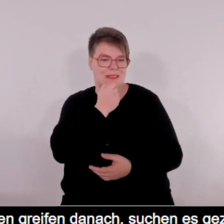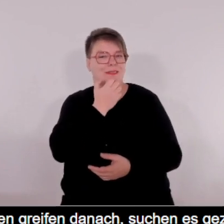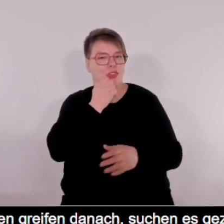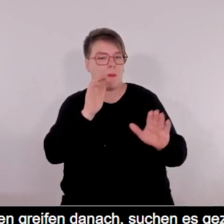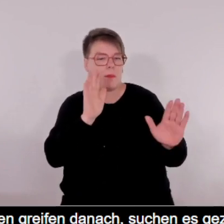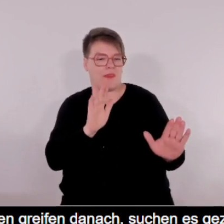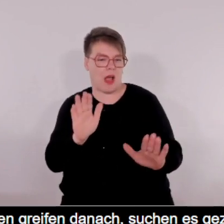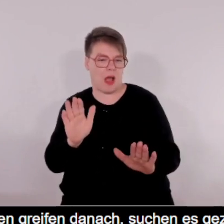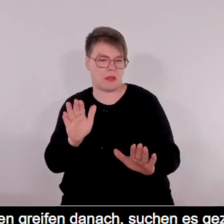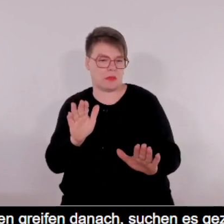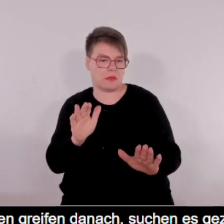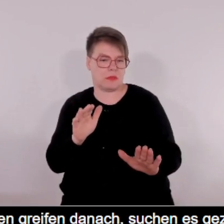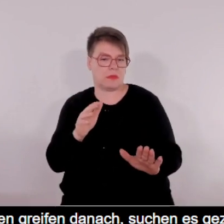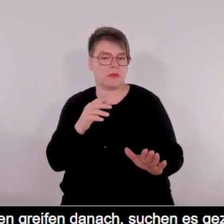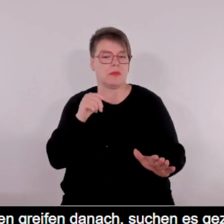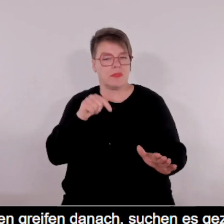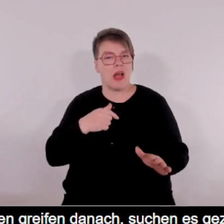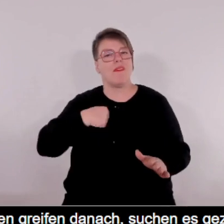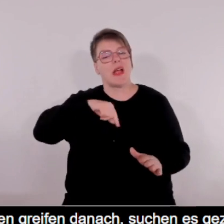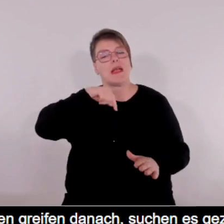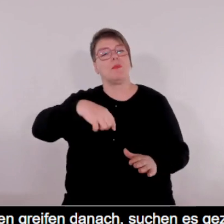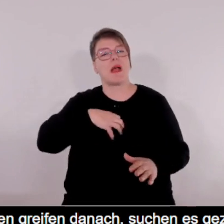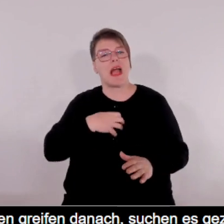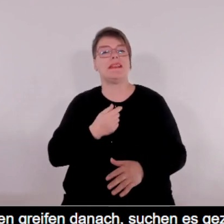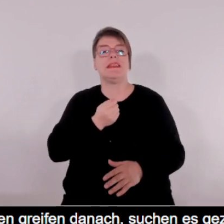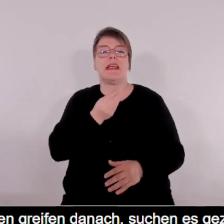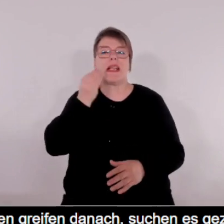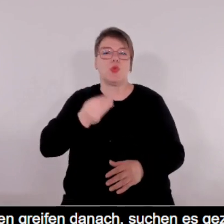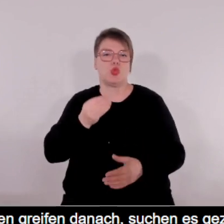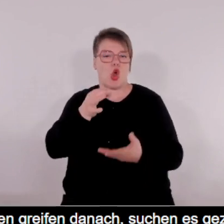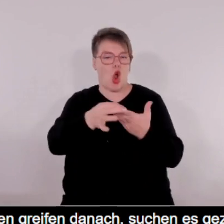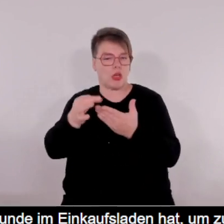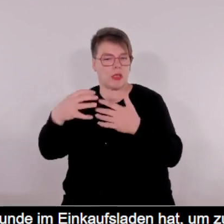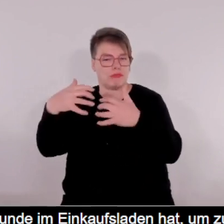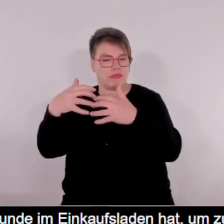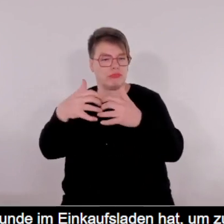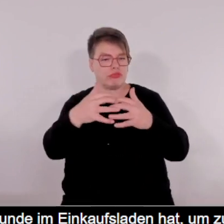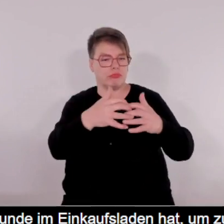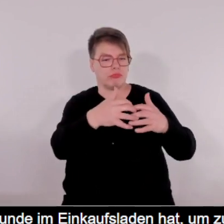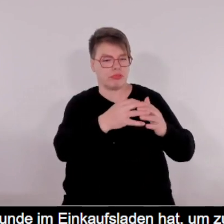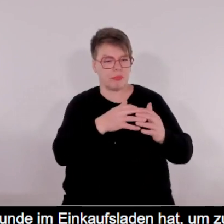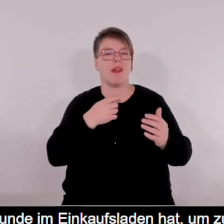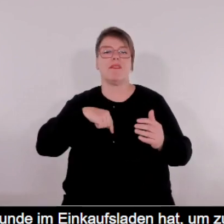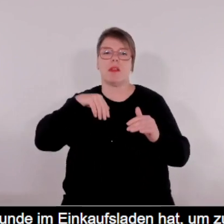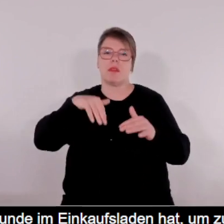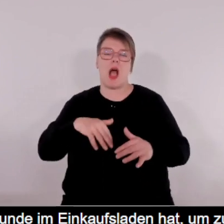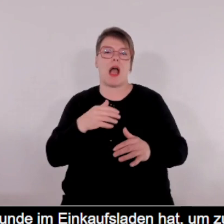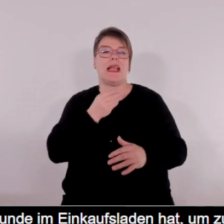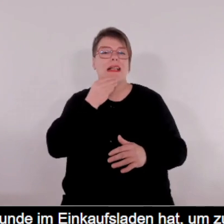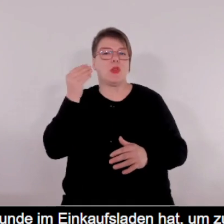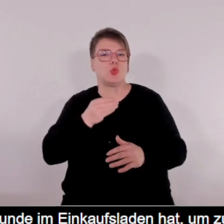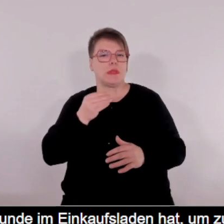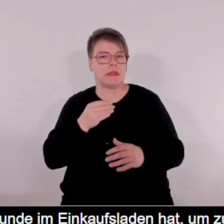wichtig, dass wir in Bayern sagen, Masse zu produzieren, kann auch wer anderes, sondern wir wollen tatsächlich Klasse und